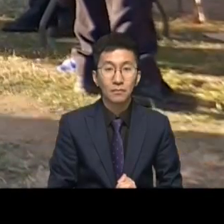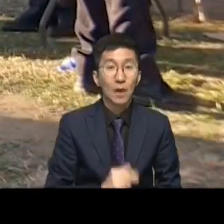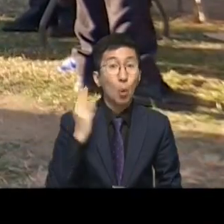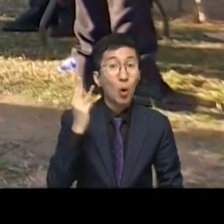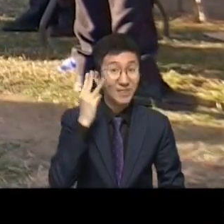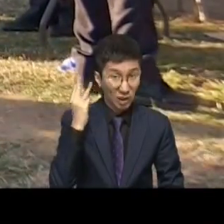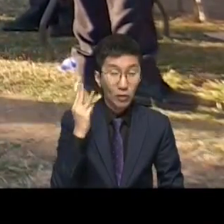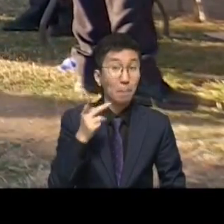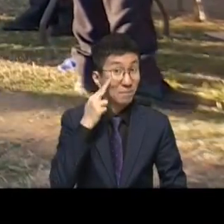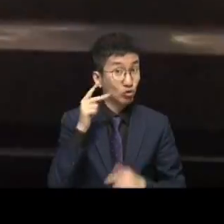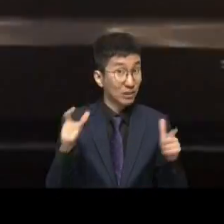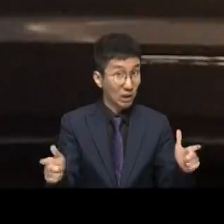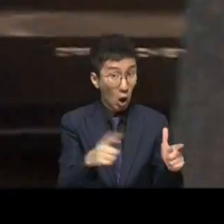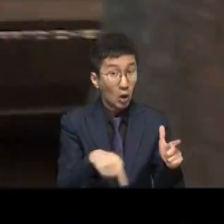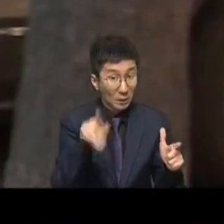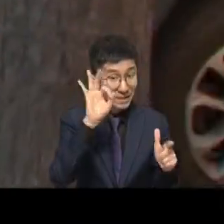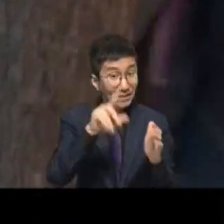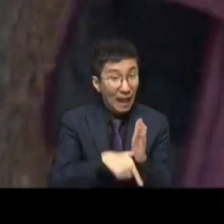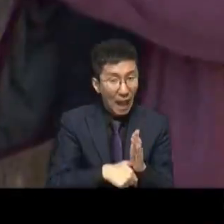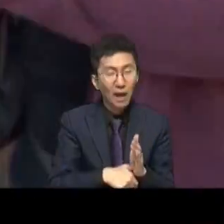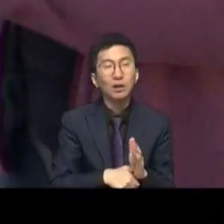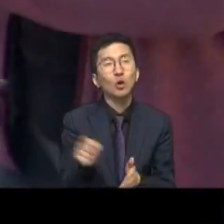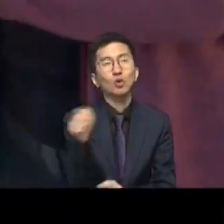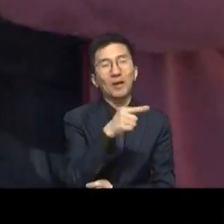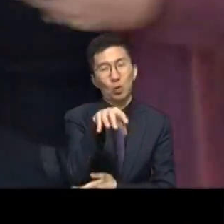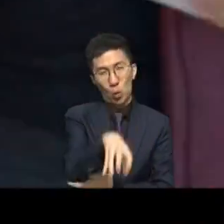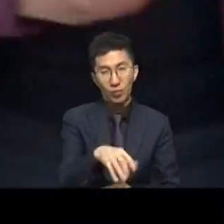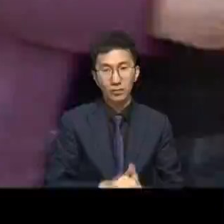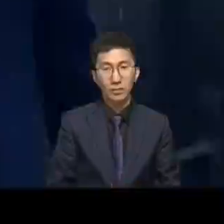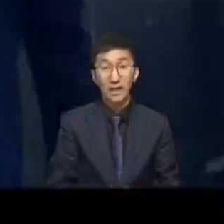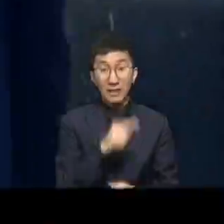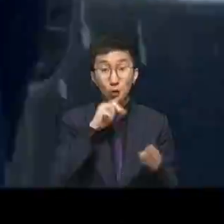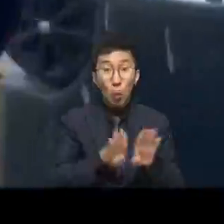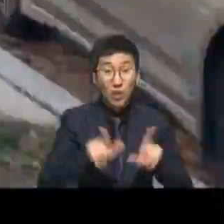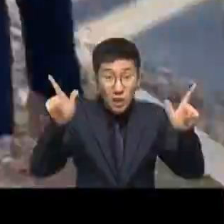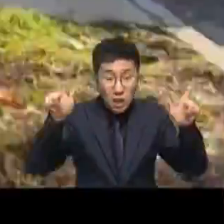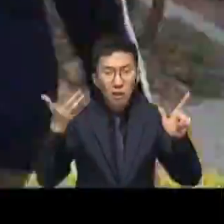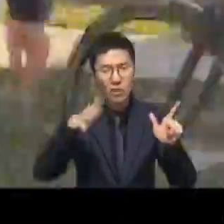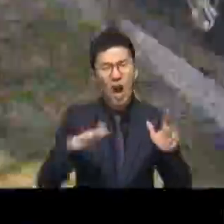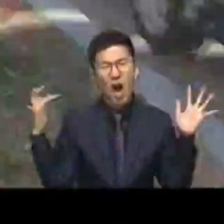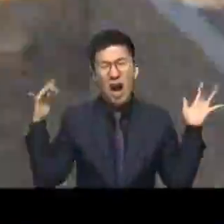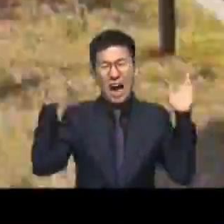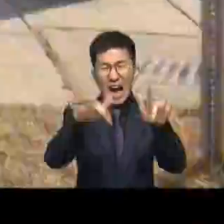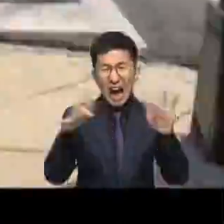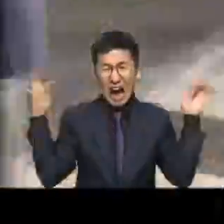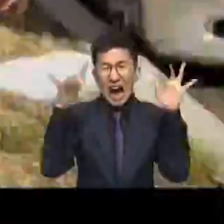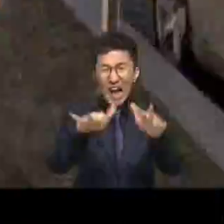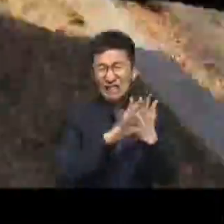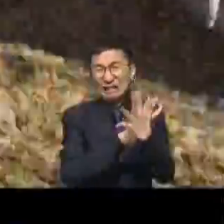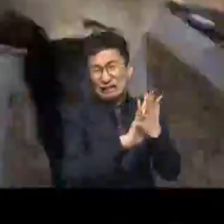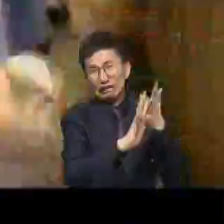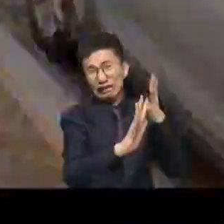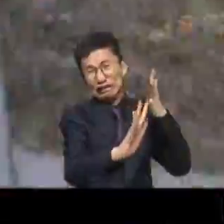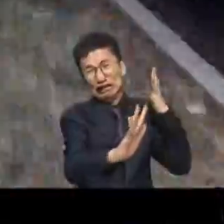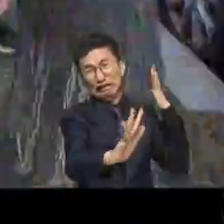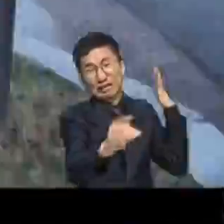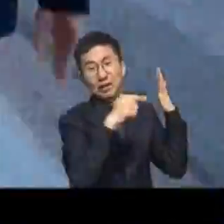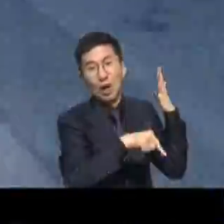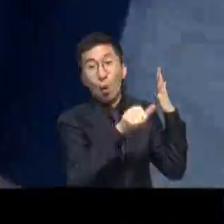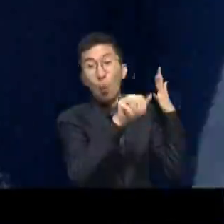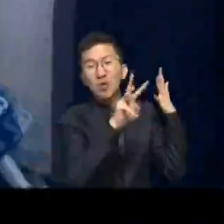워싱턴 DC 주택가에 있는 한 소방서. 일요일인데도 사람들이 모여들면서 50m도 넘는 긴